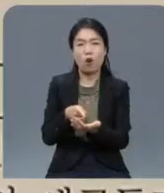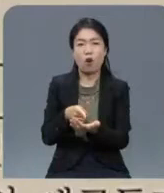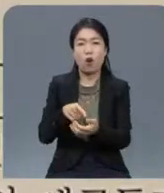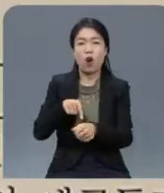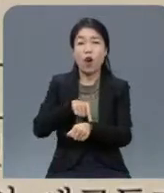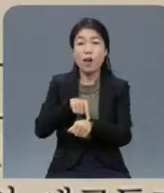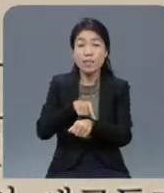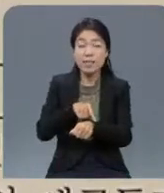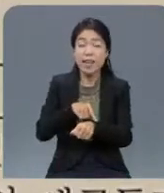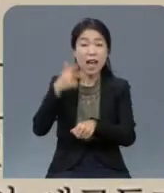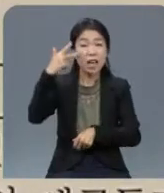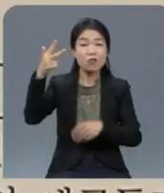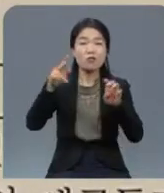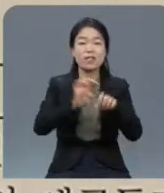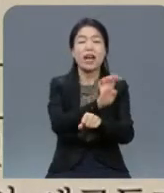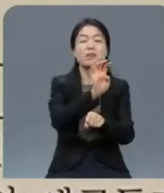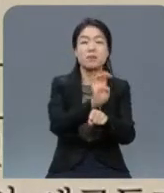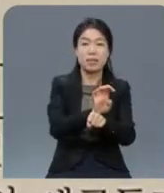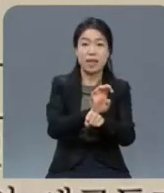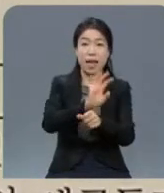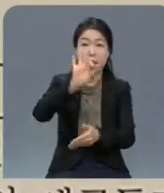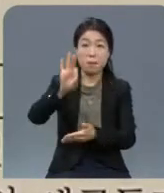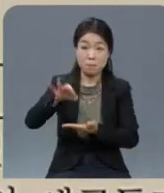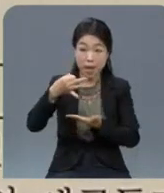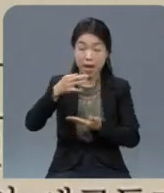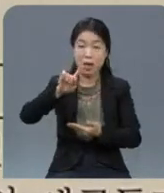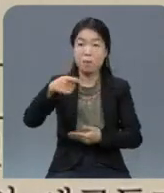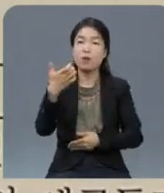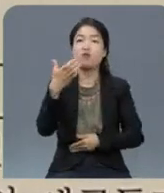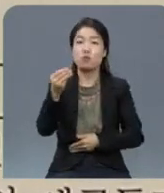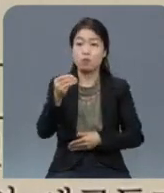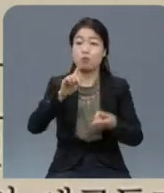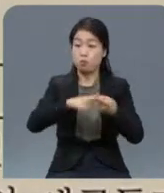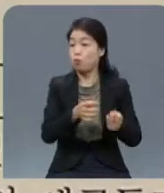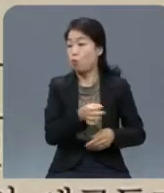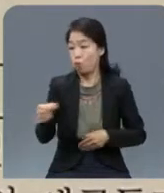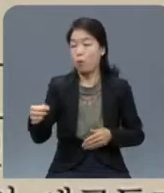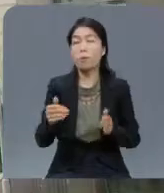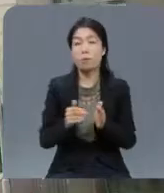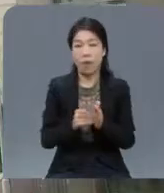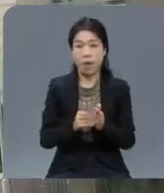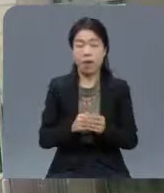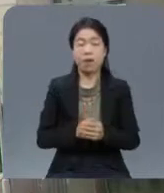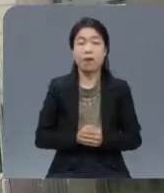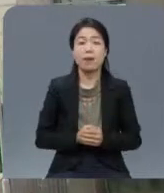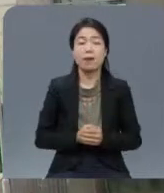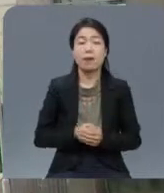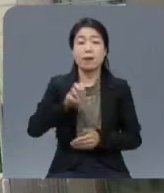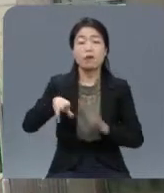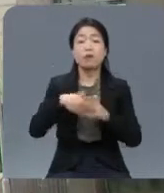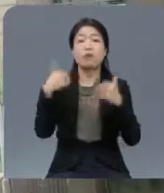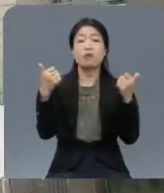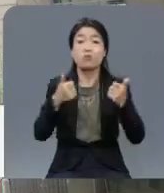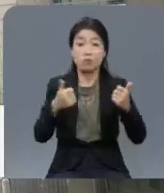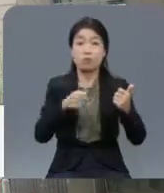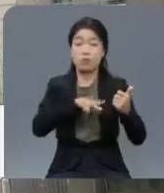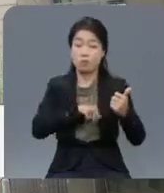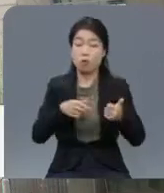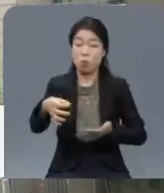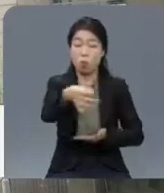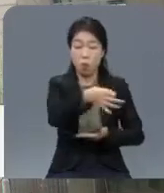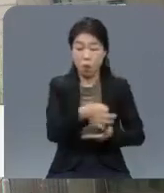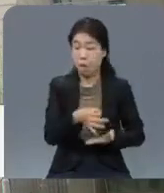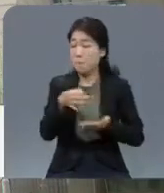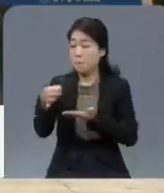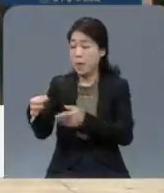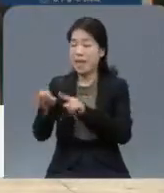주 40시간, 임금은 190만 원으로 적혀 있고 그대로 지급됐습니다. 광주시의회 의원들이 돈을 모아서